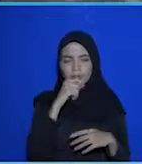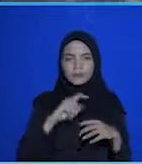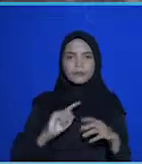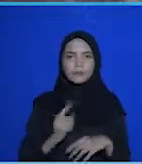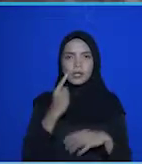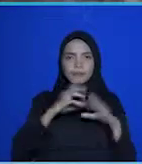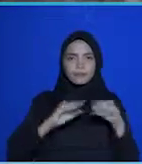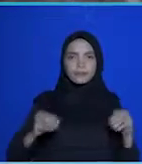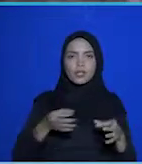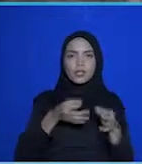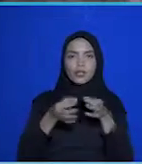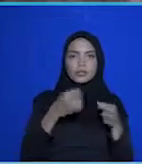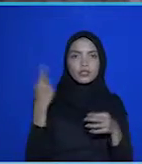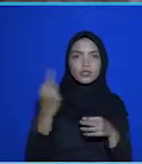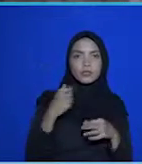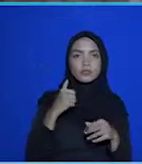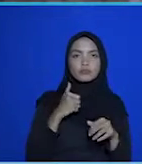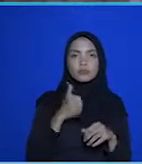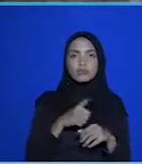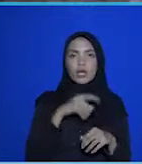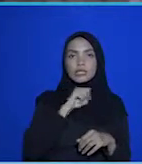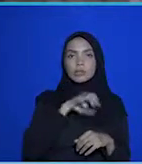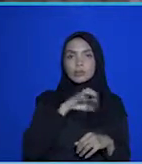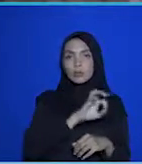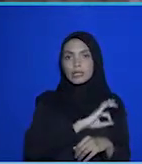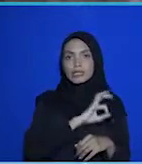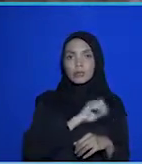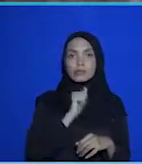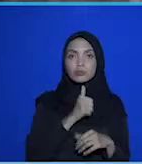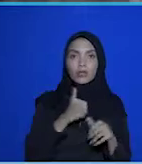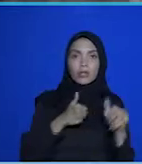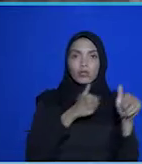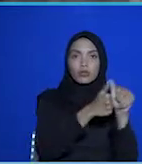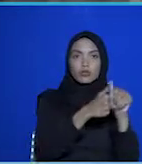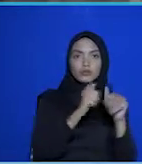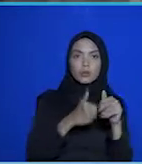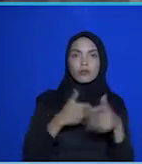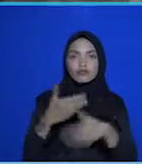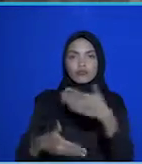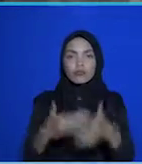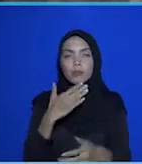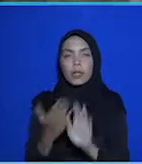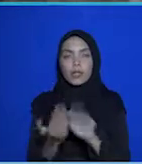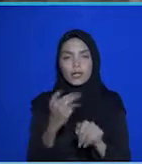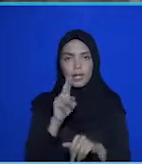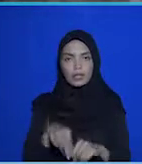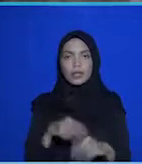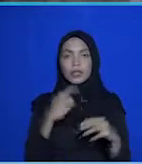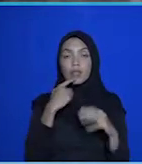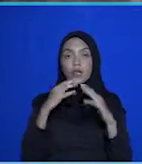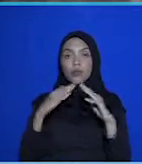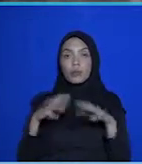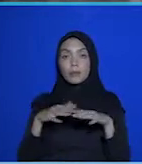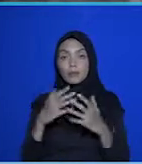Untuk fasilitas publik bagaimana sesuai dengan impres agar segera berfungsi kembali. Khusus untuk rumah masyarakat, ini